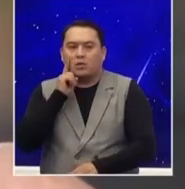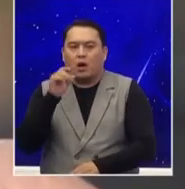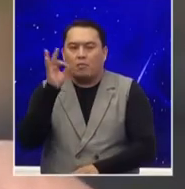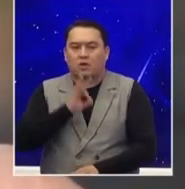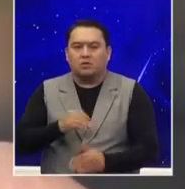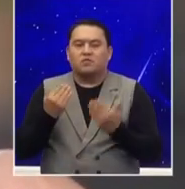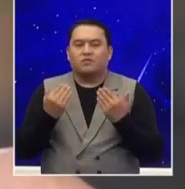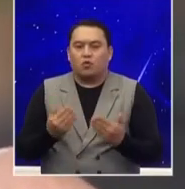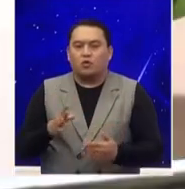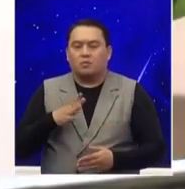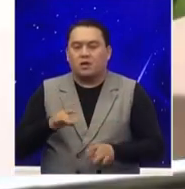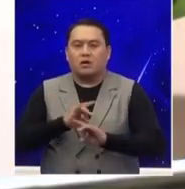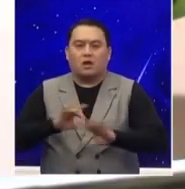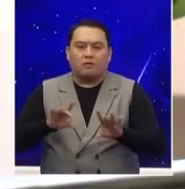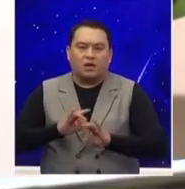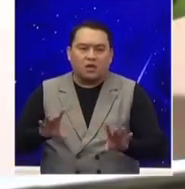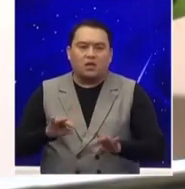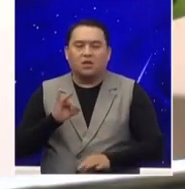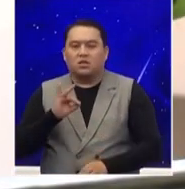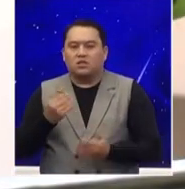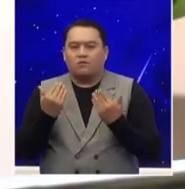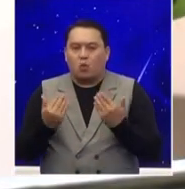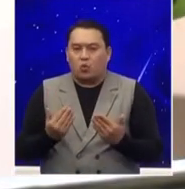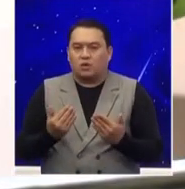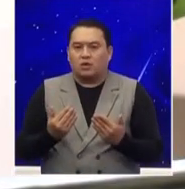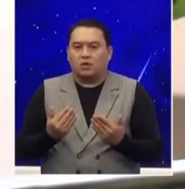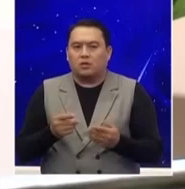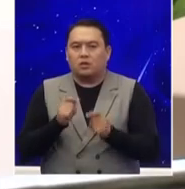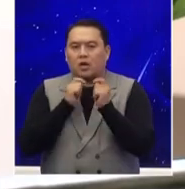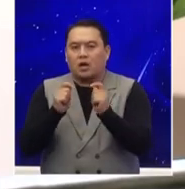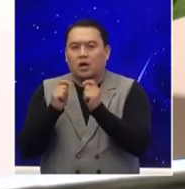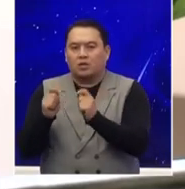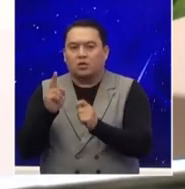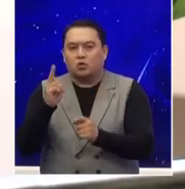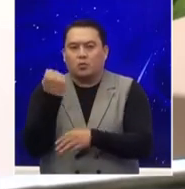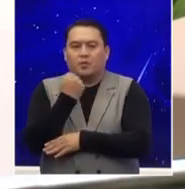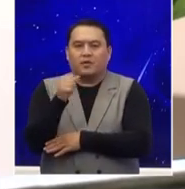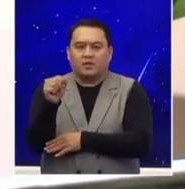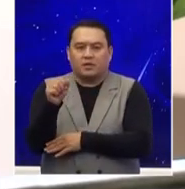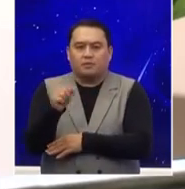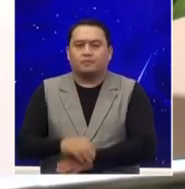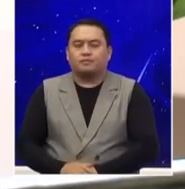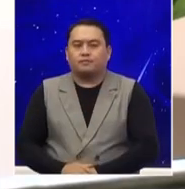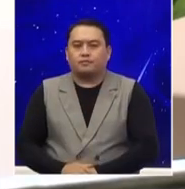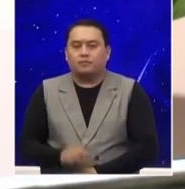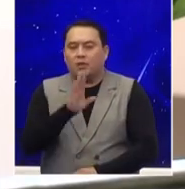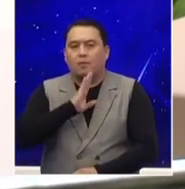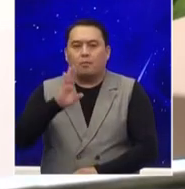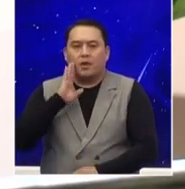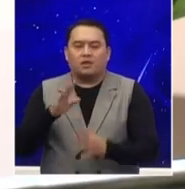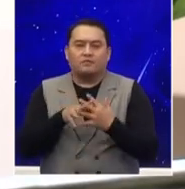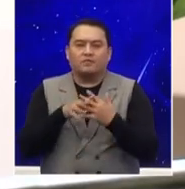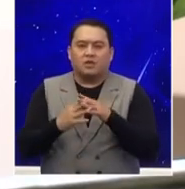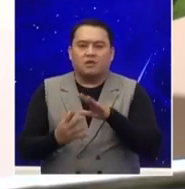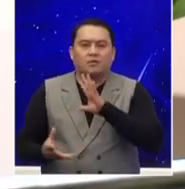этом мы сегодня говорили и сегодня мы как раз и награждали тех победителей матери сельского ну